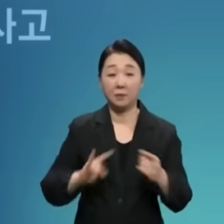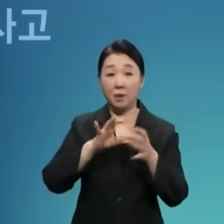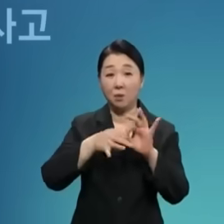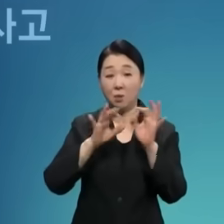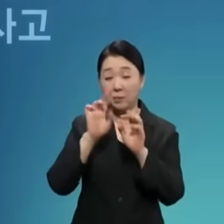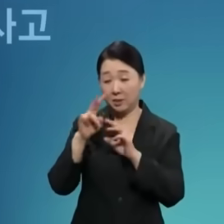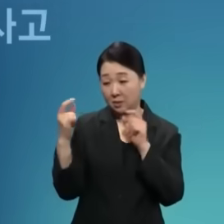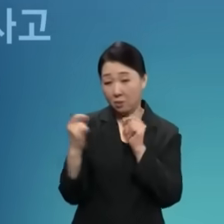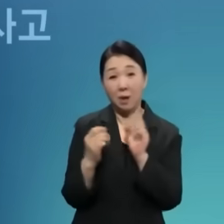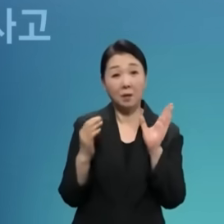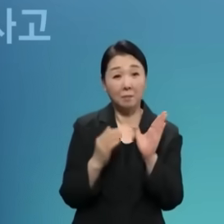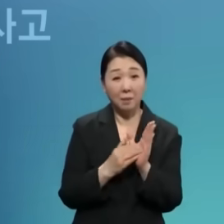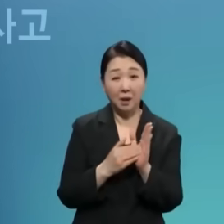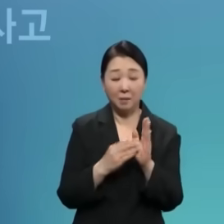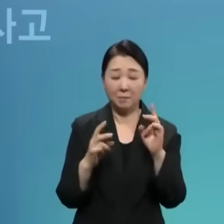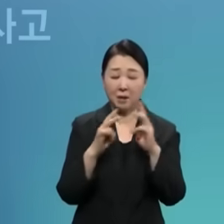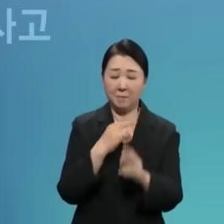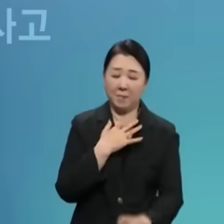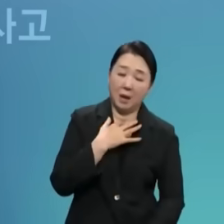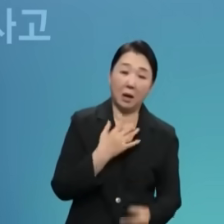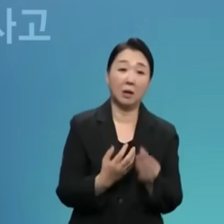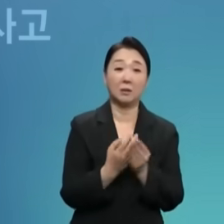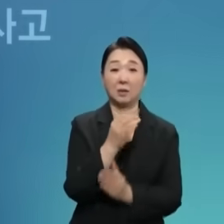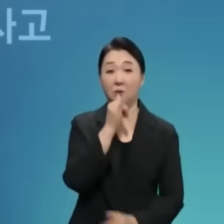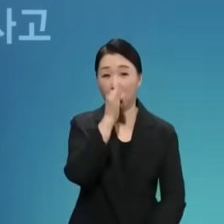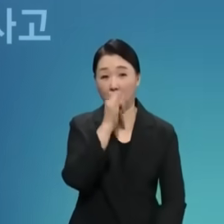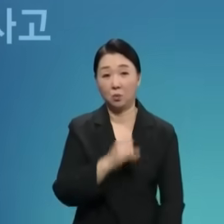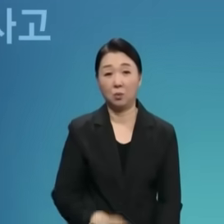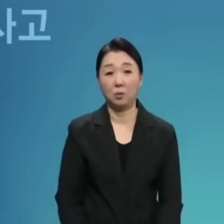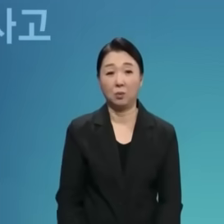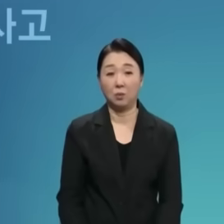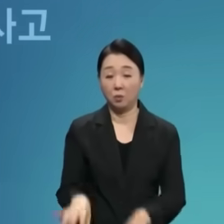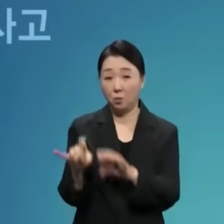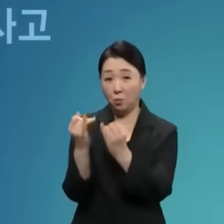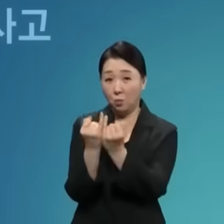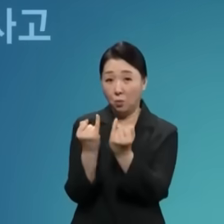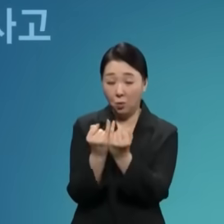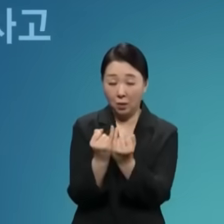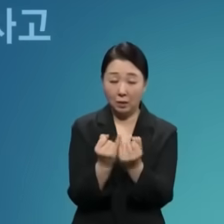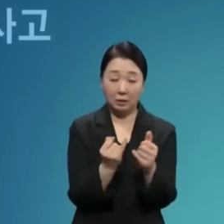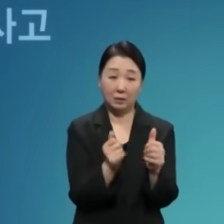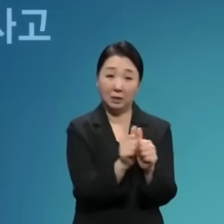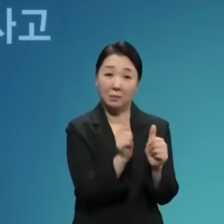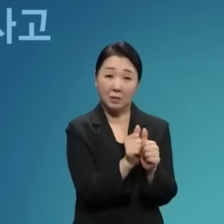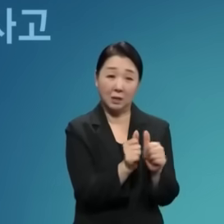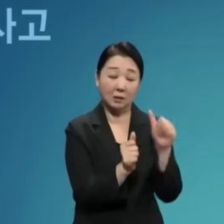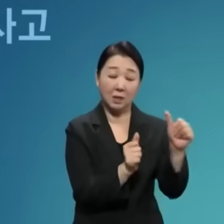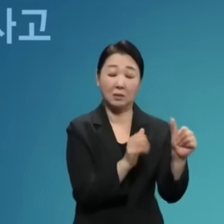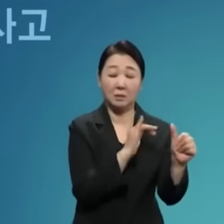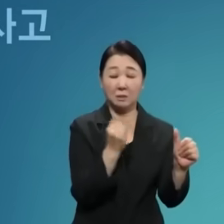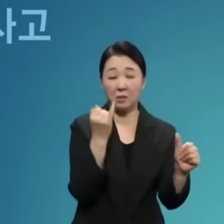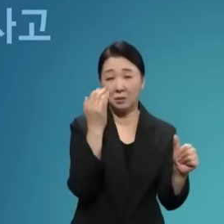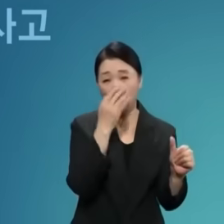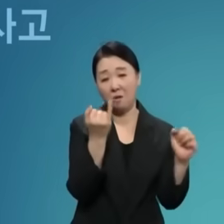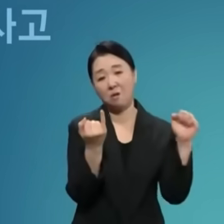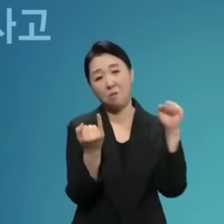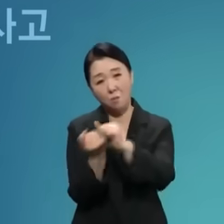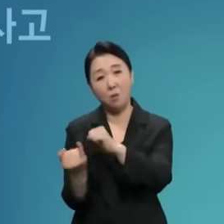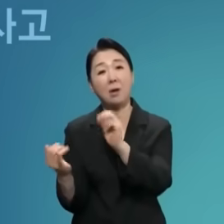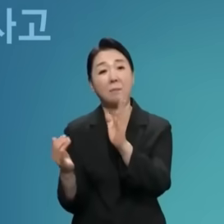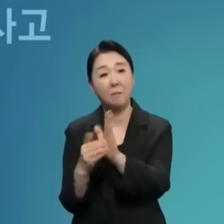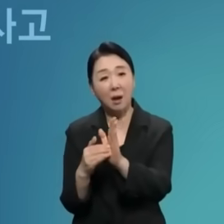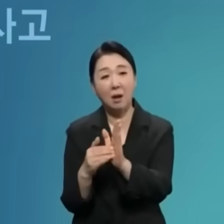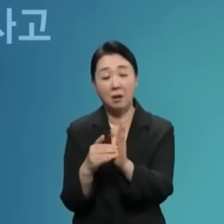파리올림픽을 이틀 앞두고 파리에서 끔찍한 사건이 벌어졌습니다. 호주 여성이 5명의 남성에게 성폭행을 당해 경찰이